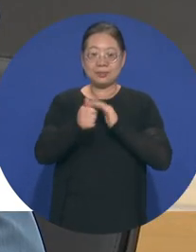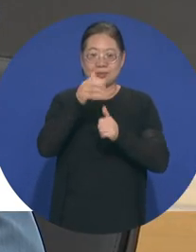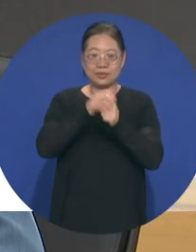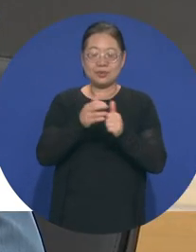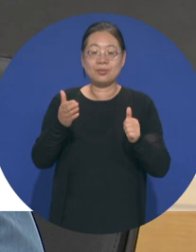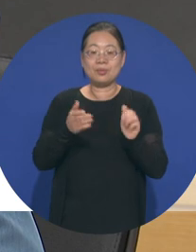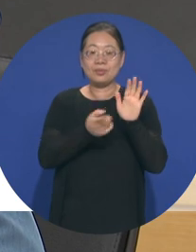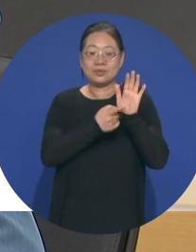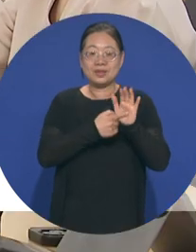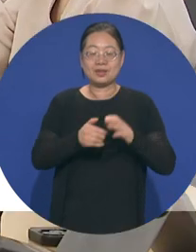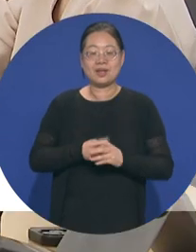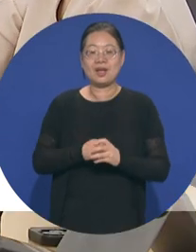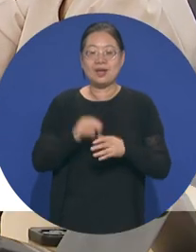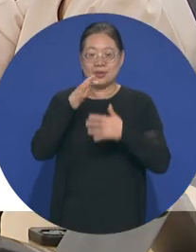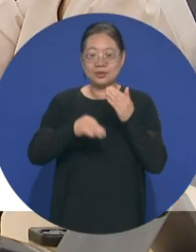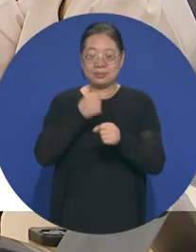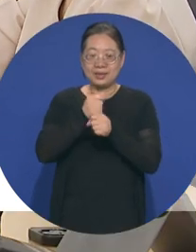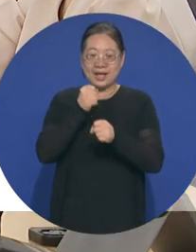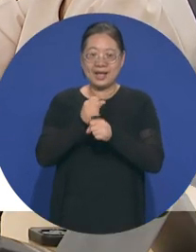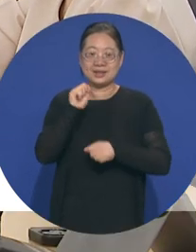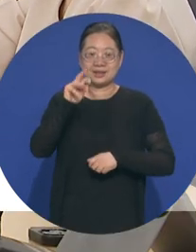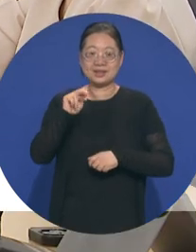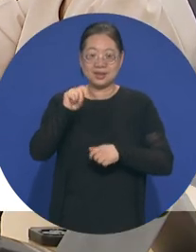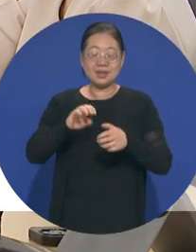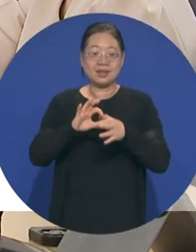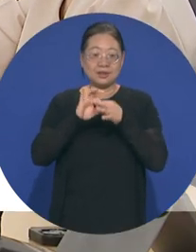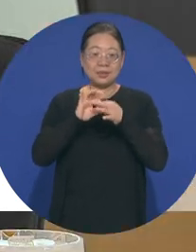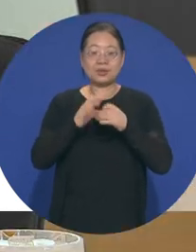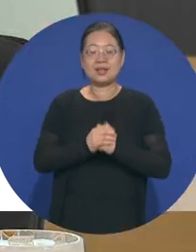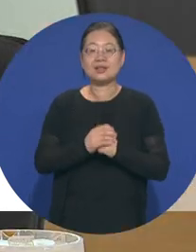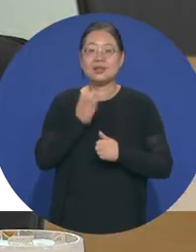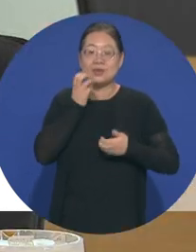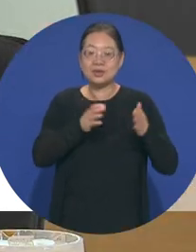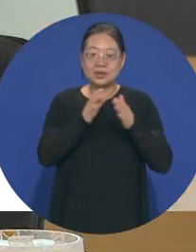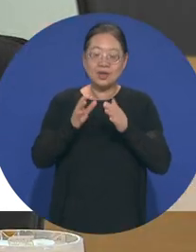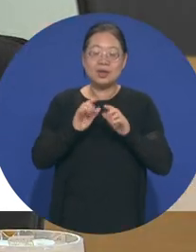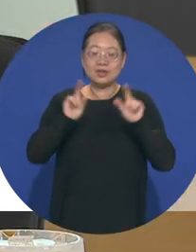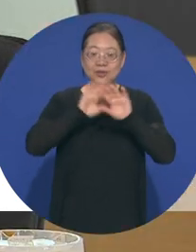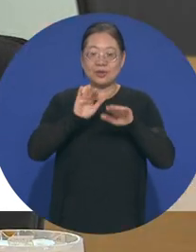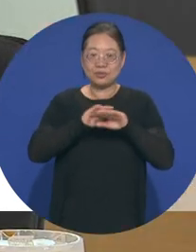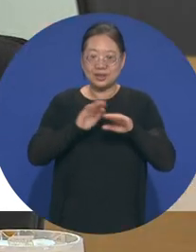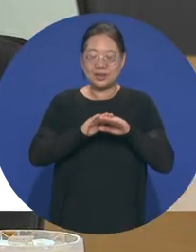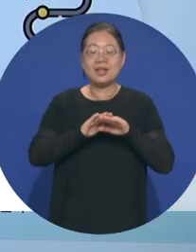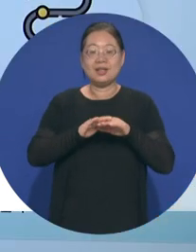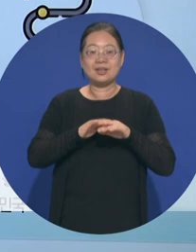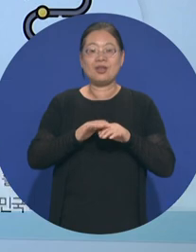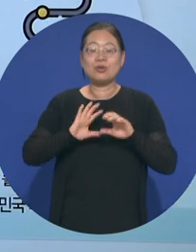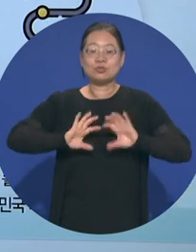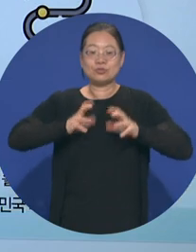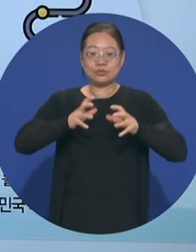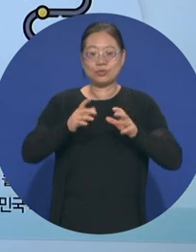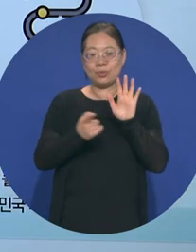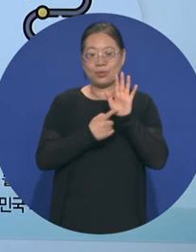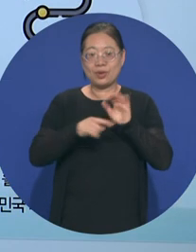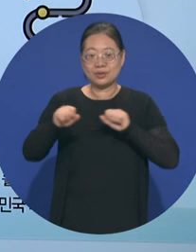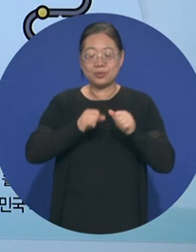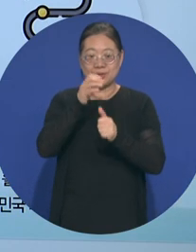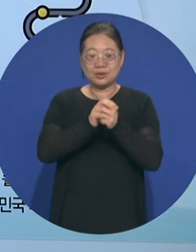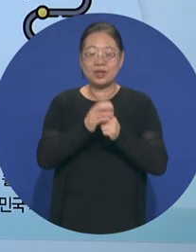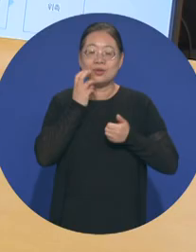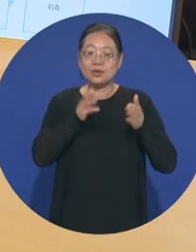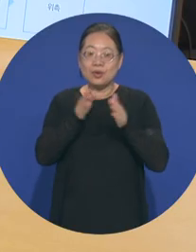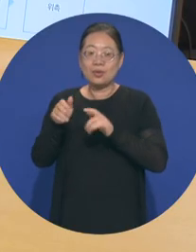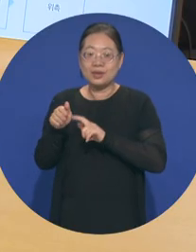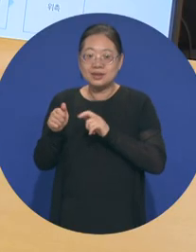모집해 콘텐츠 개발 SNS 활용한 경기도 기후위기 대응책에 국제적 홍보 활동을 진행하고 돈은